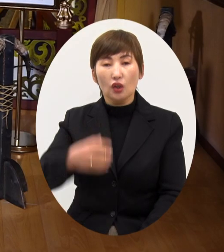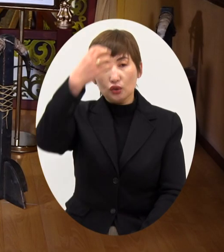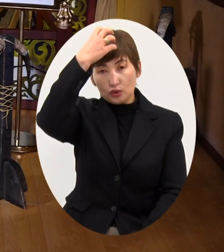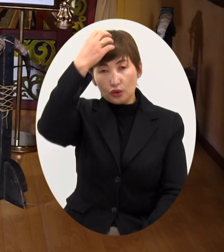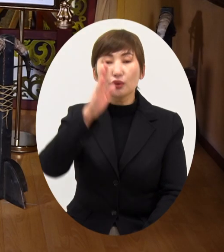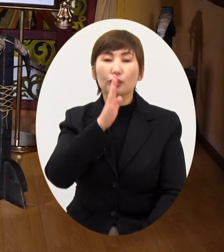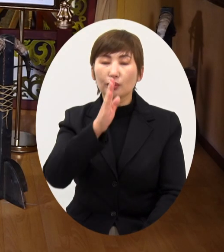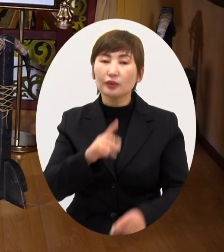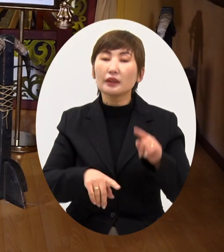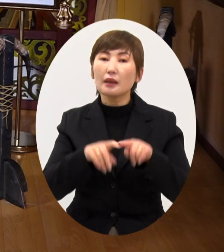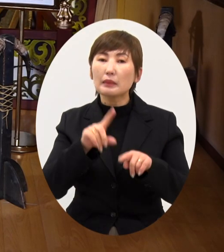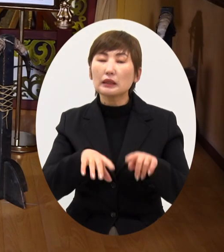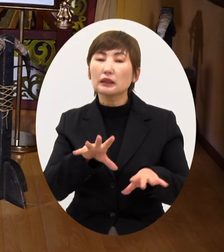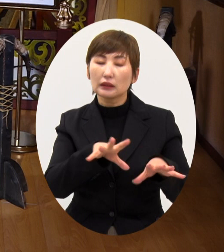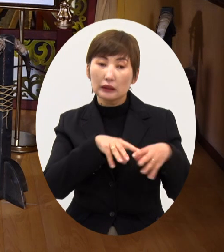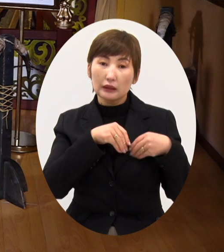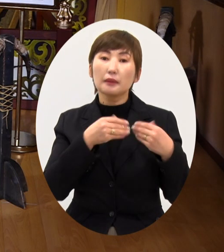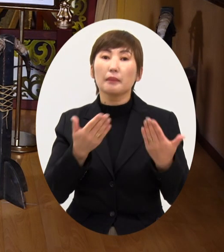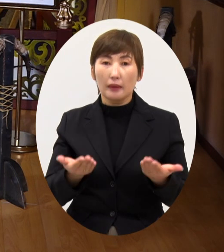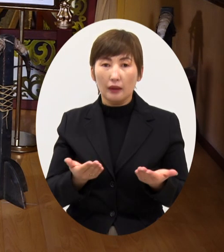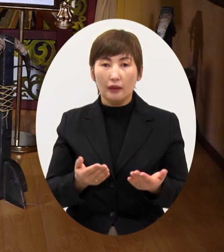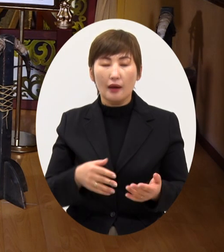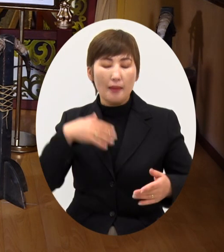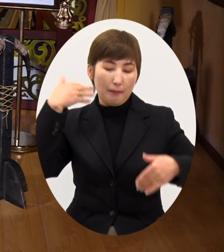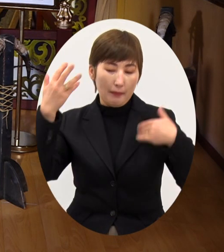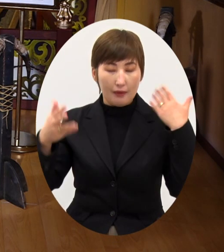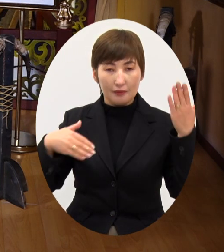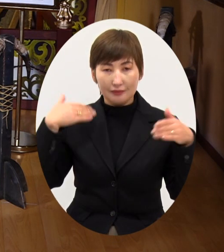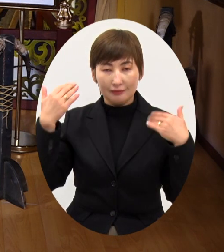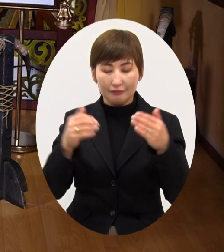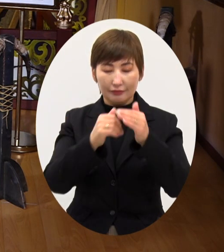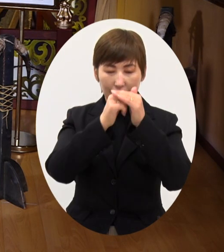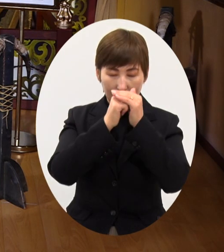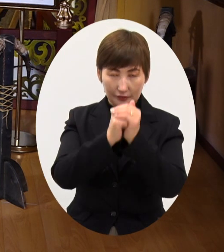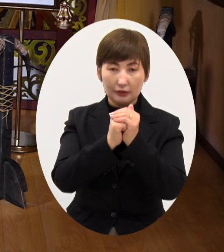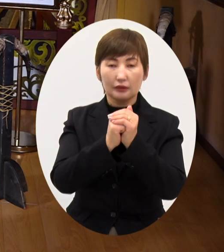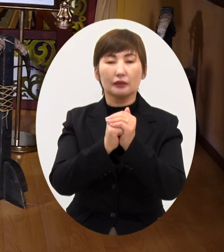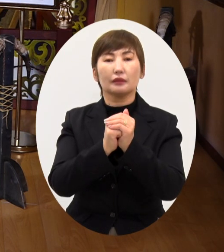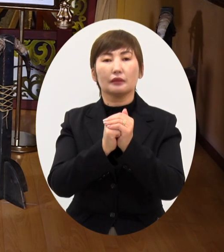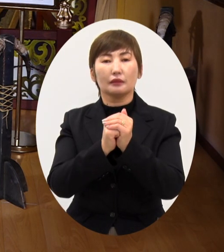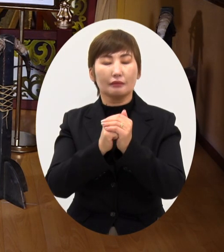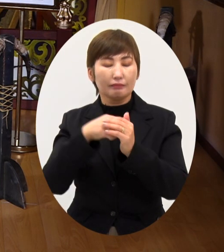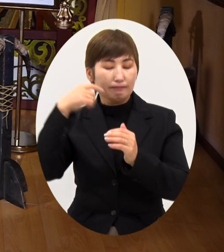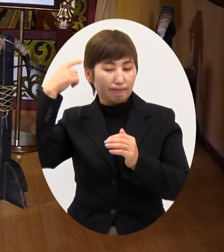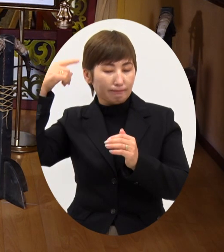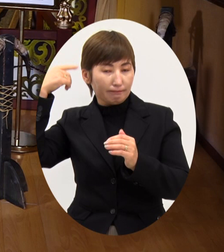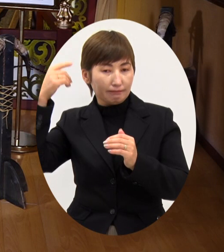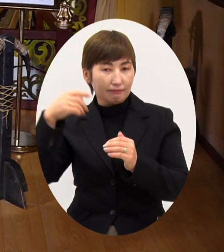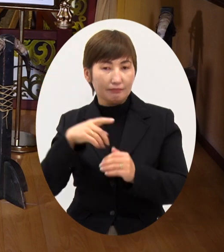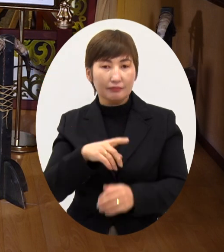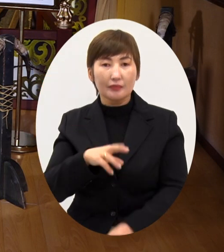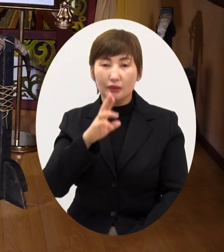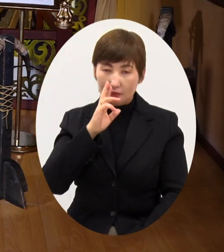За төрийн дуулыг сонсоход ямар сэтгэл төрсөн бай хүмүүд ээ? За баяр баясгалантай, хүндэтгэлтэй,